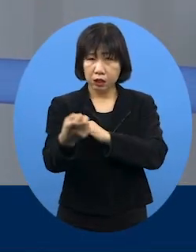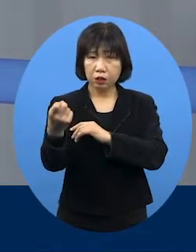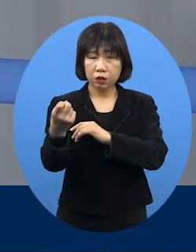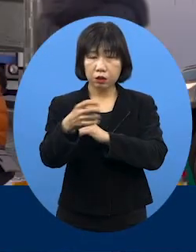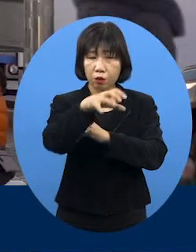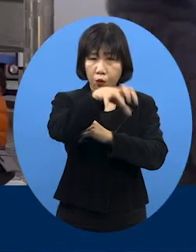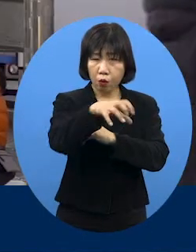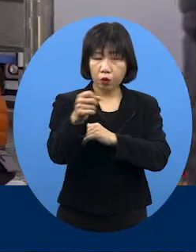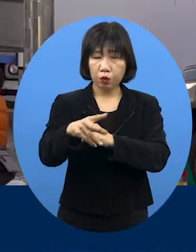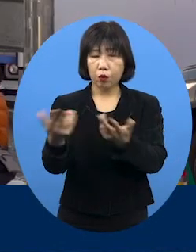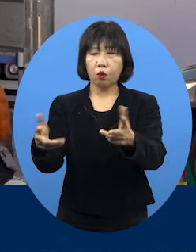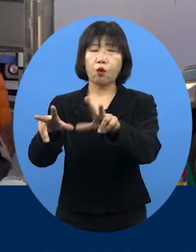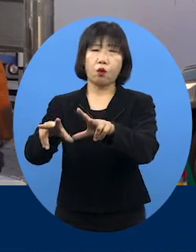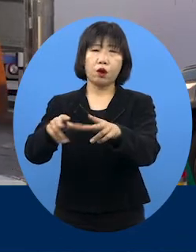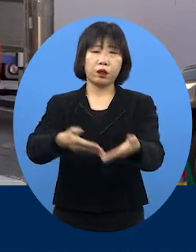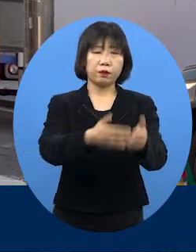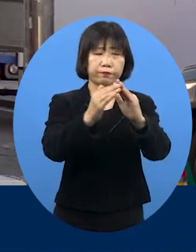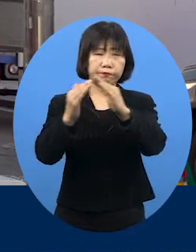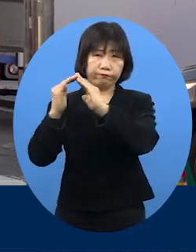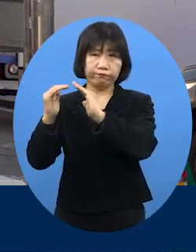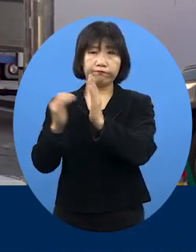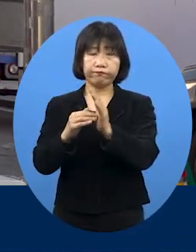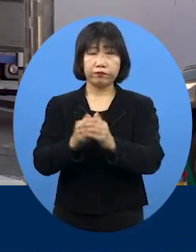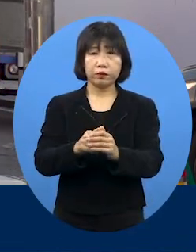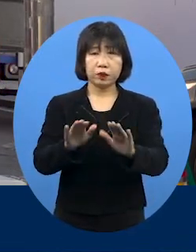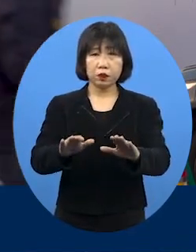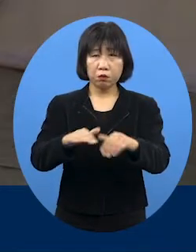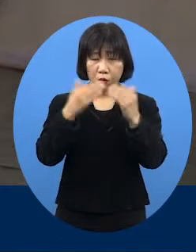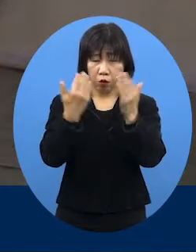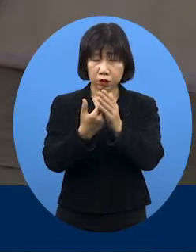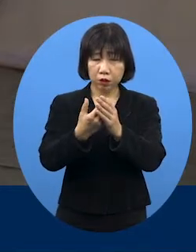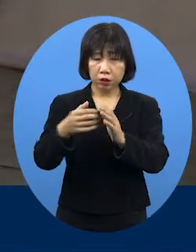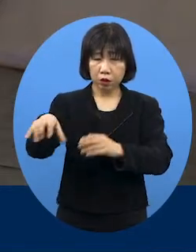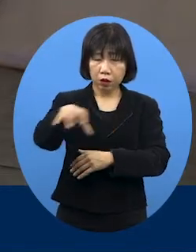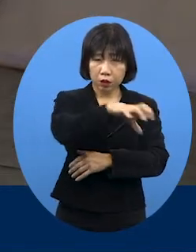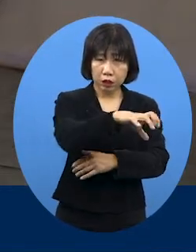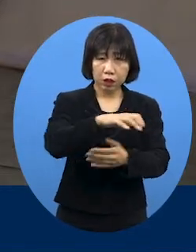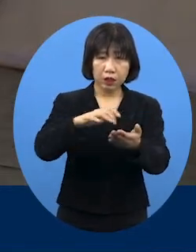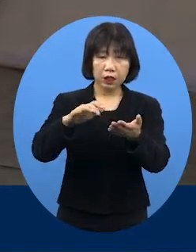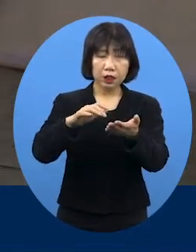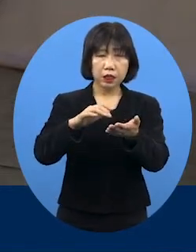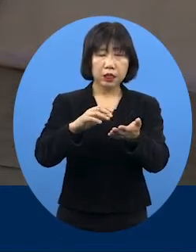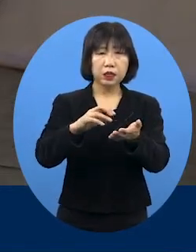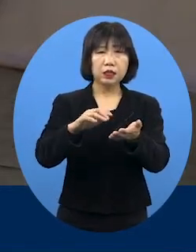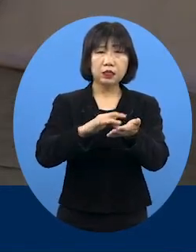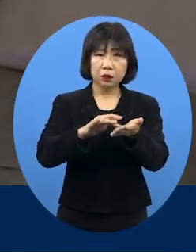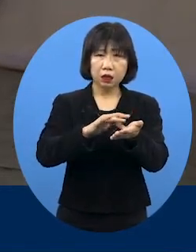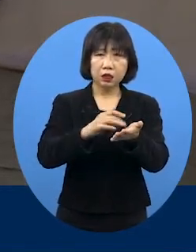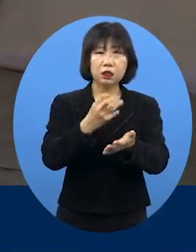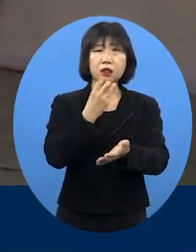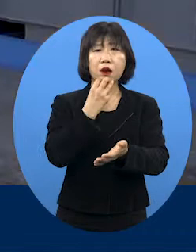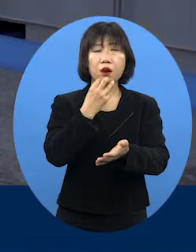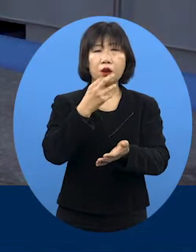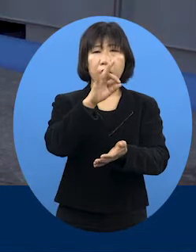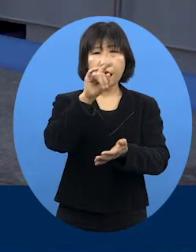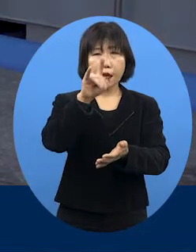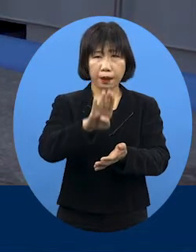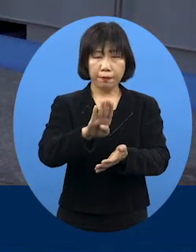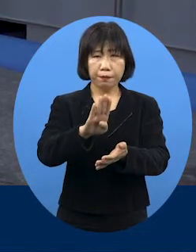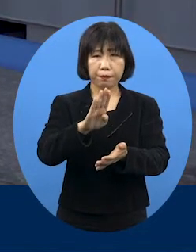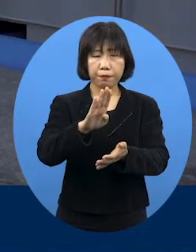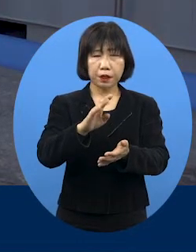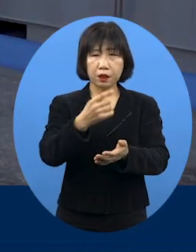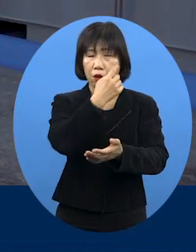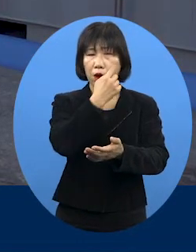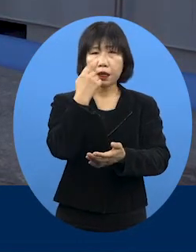지하철역과 쉽게 찾을 수 있는 공원 등의 설치되었습니다 서신애 모든 검사소 위치는 스마트 서울의 누리집에서